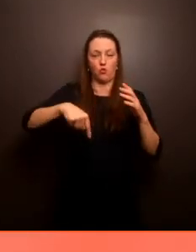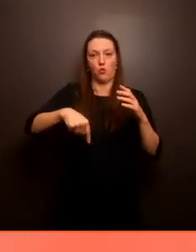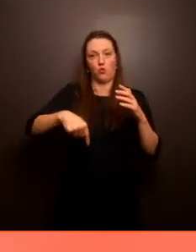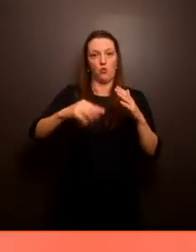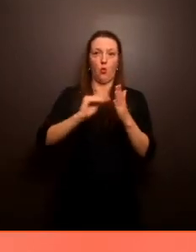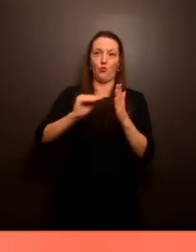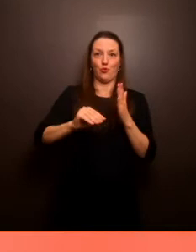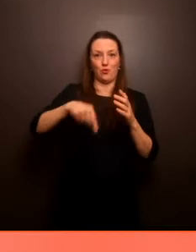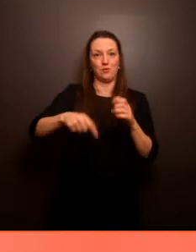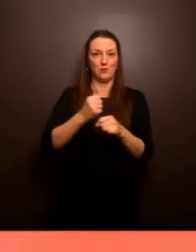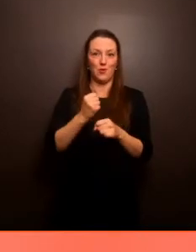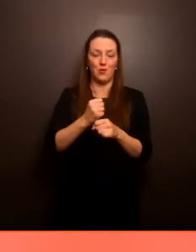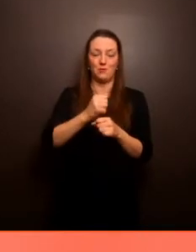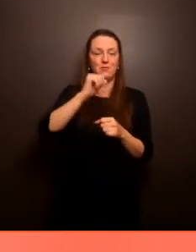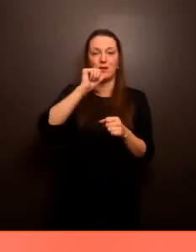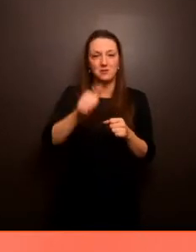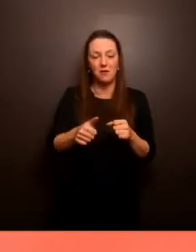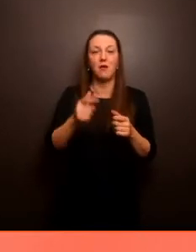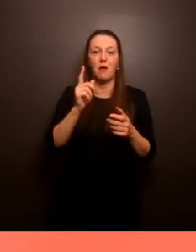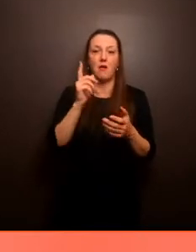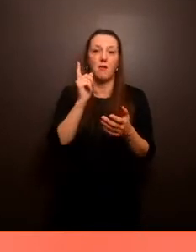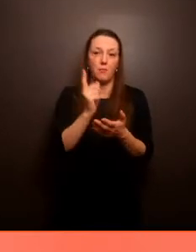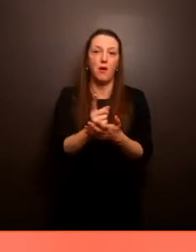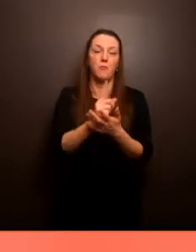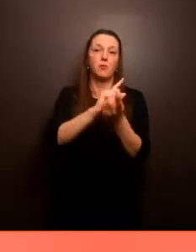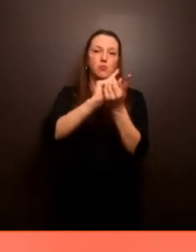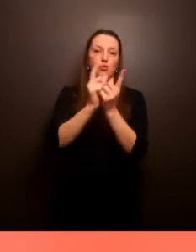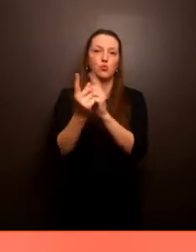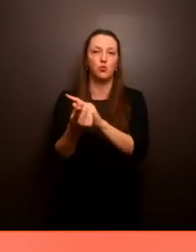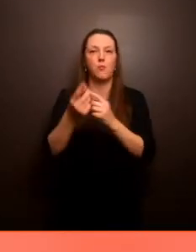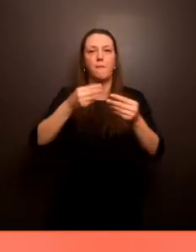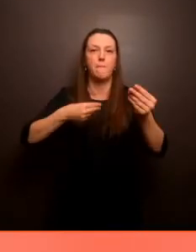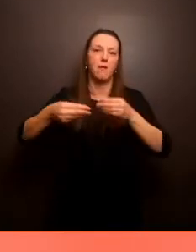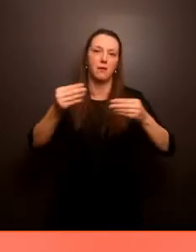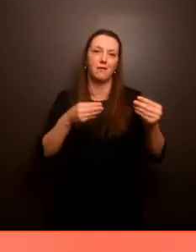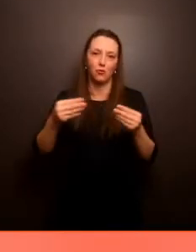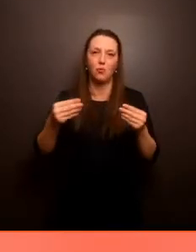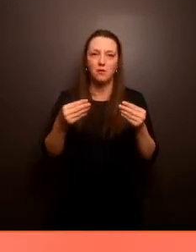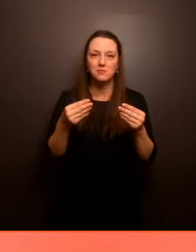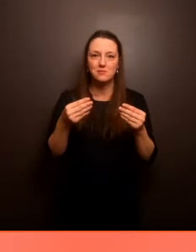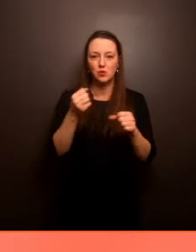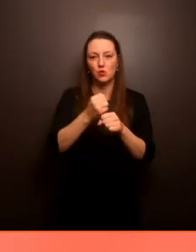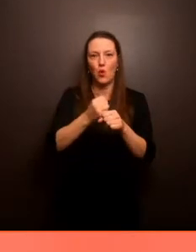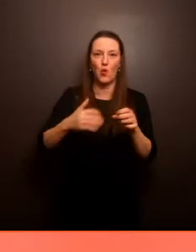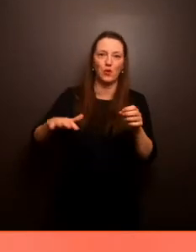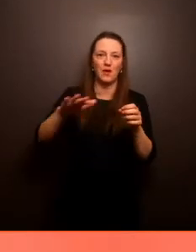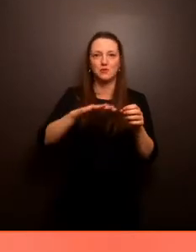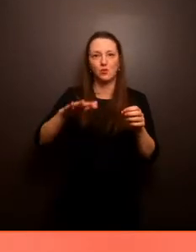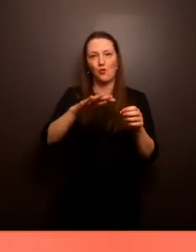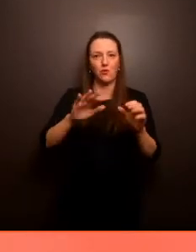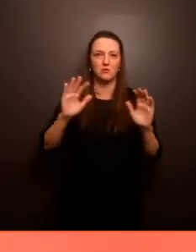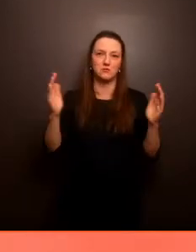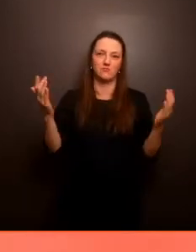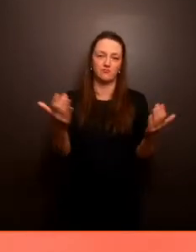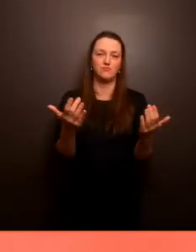sundida, vaid on otsimas ja tegelemas juba nende võimaluste kujundamisega. Et kuidas siis seda